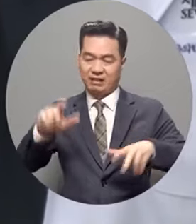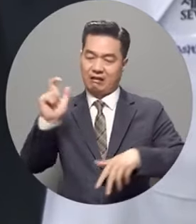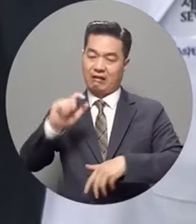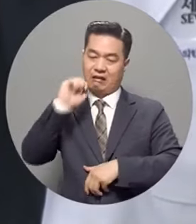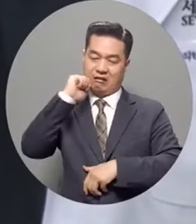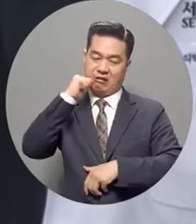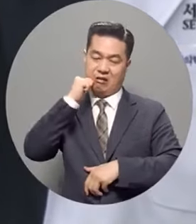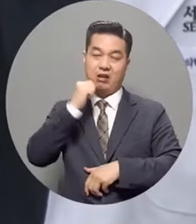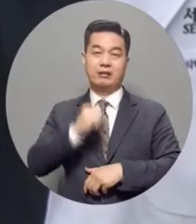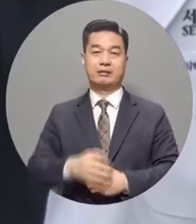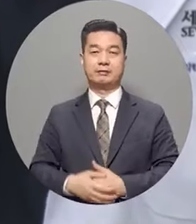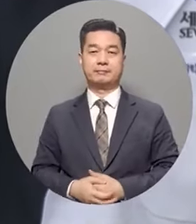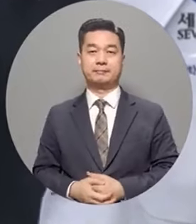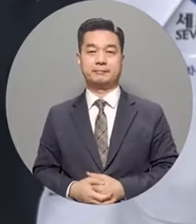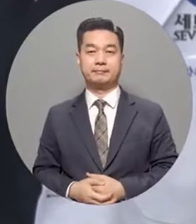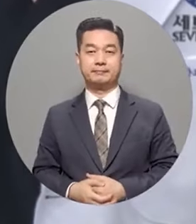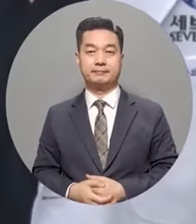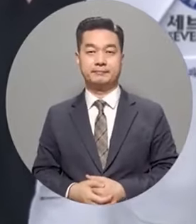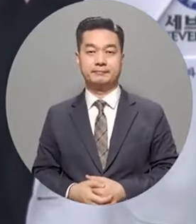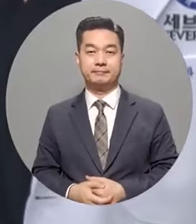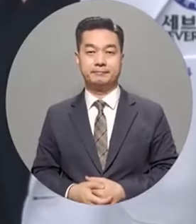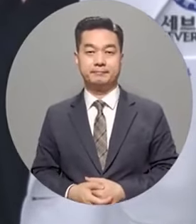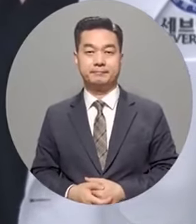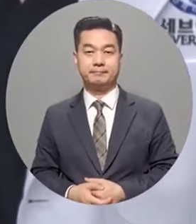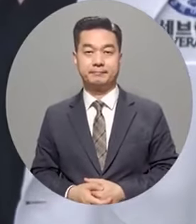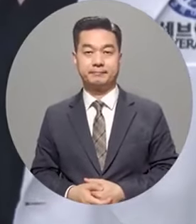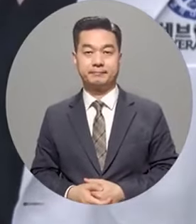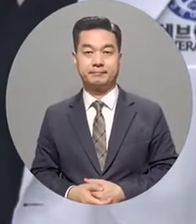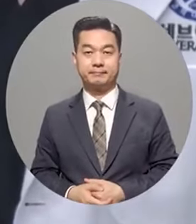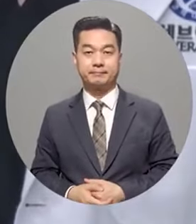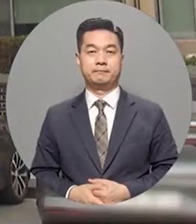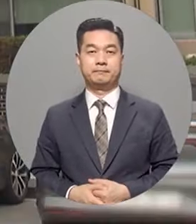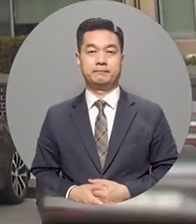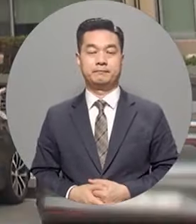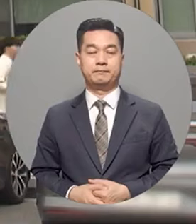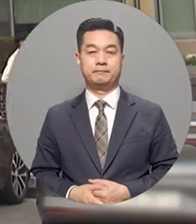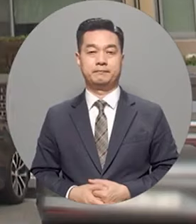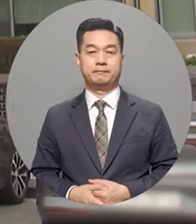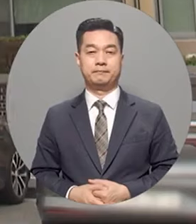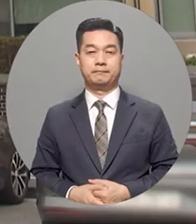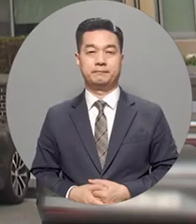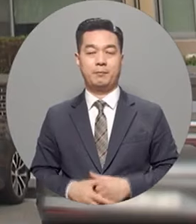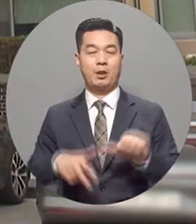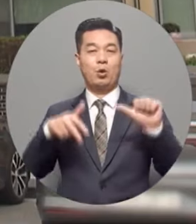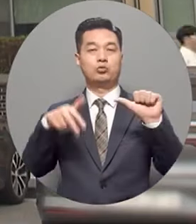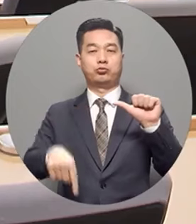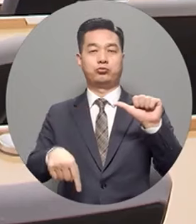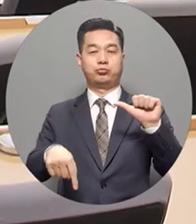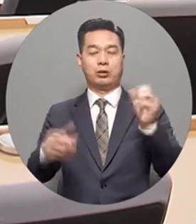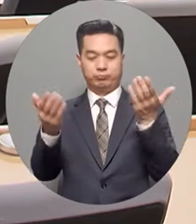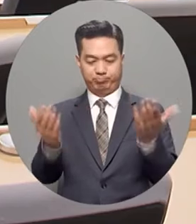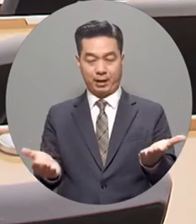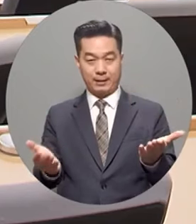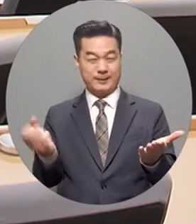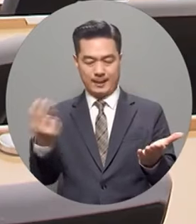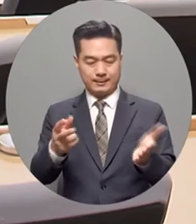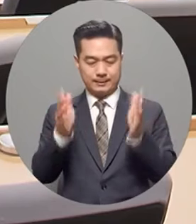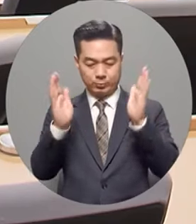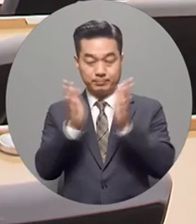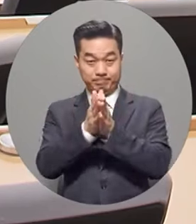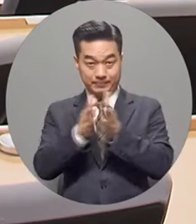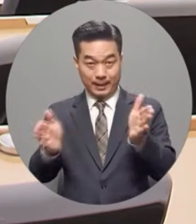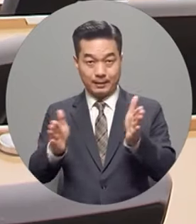전망이 나오고 있습니다. MBC 뉴스 지은수입니다. 5주간의 휴강 끝에 수업을 재개한 전북대